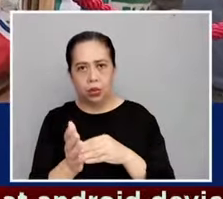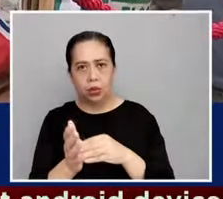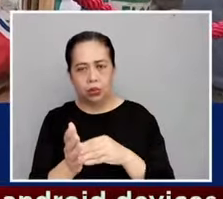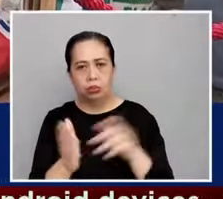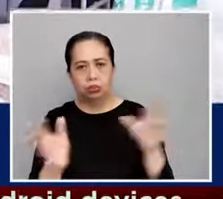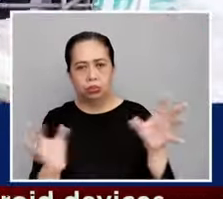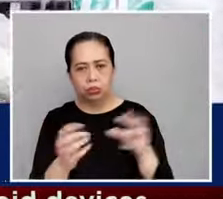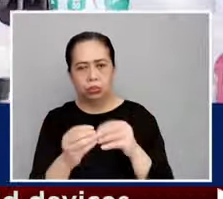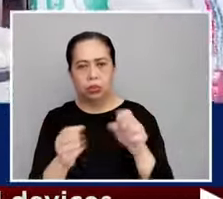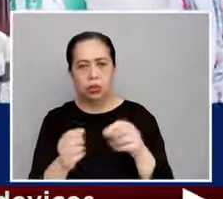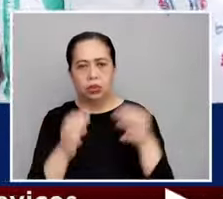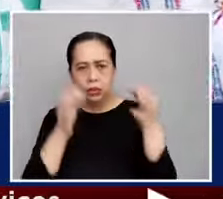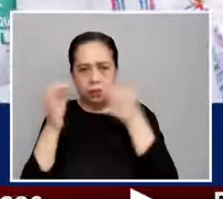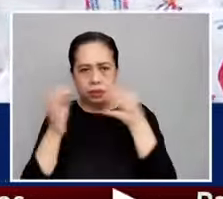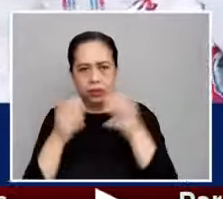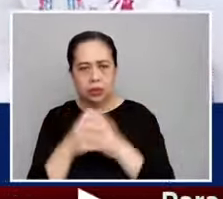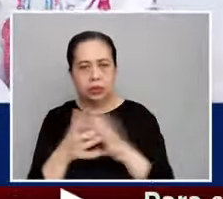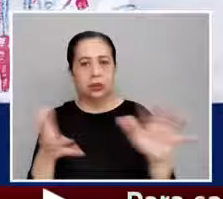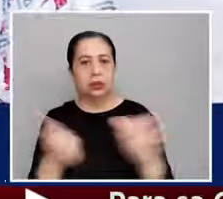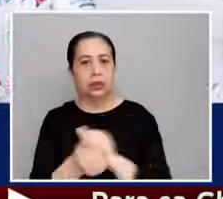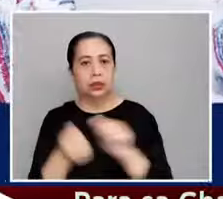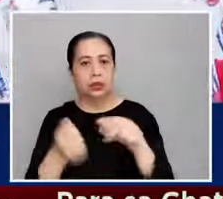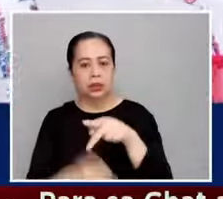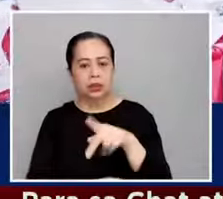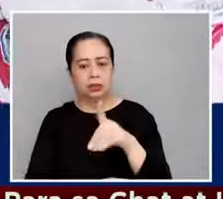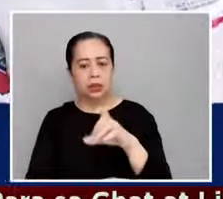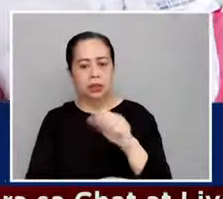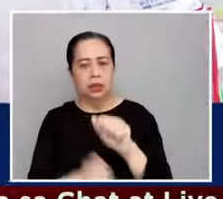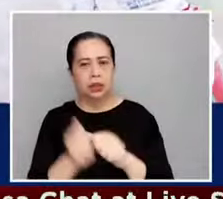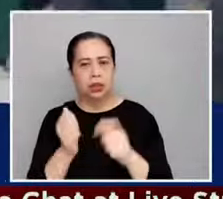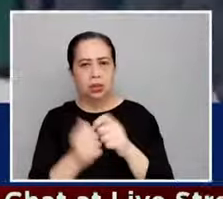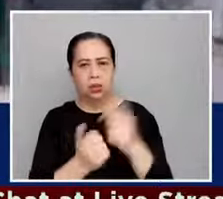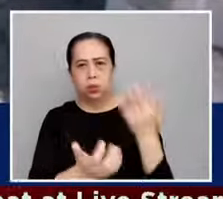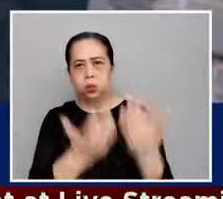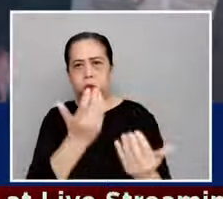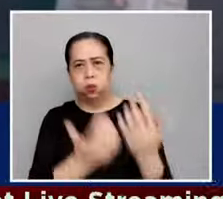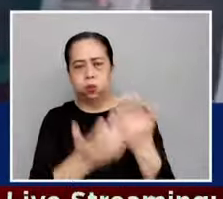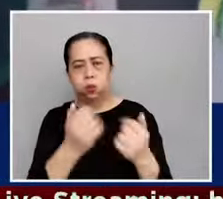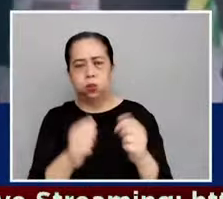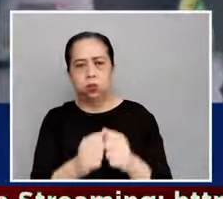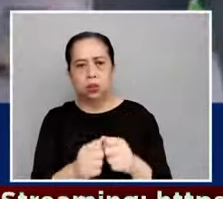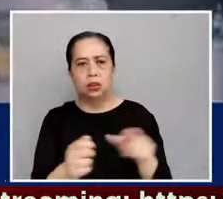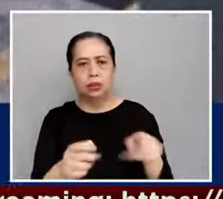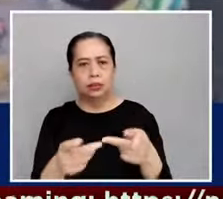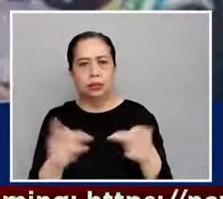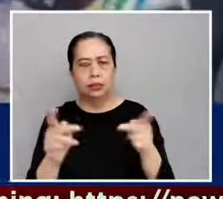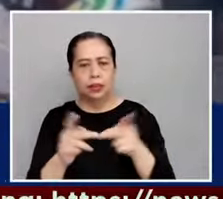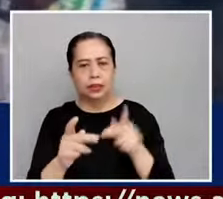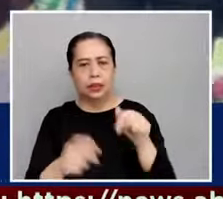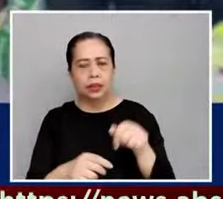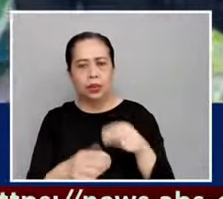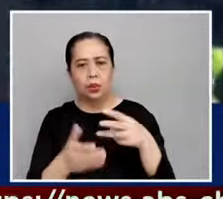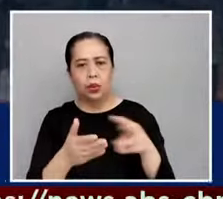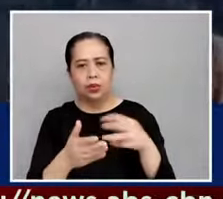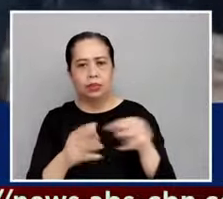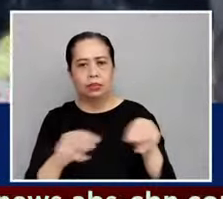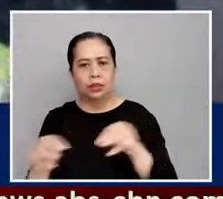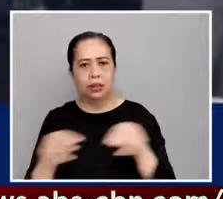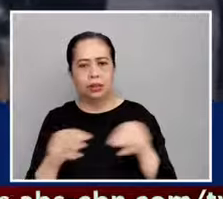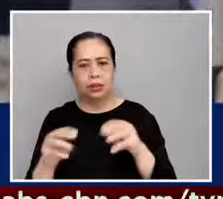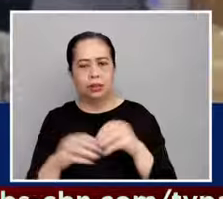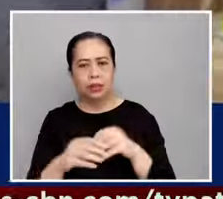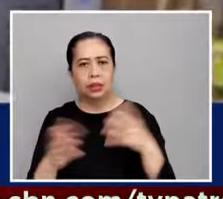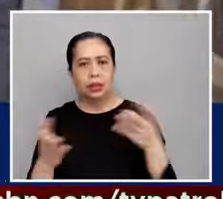ng mga droga. Sinira ito ng PDEA sa pamamagitan ng thermal decomposition sa pasilidad ng Integrated Waste Management Incorporated sa